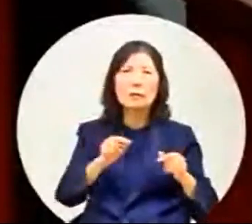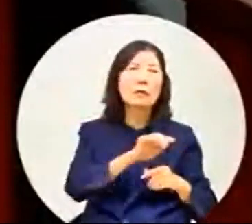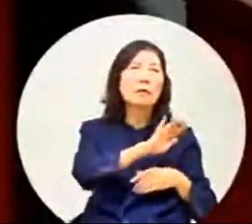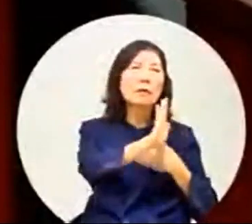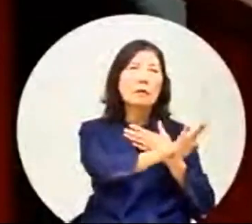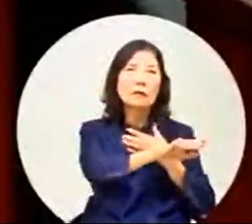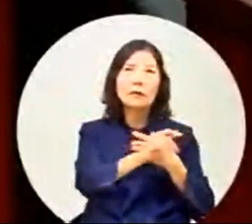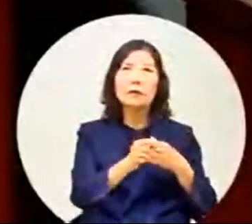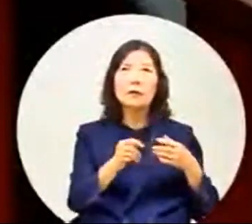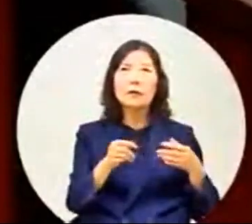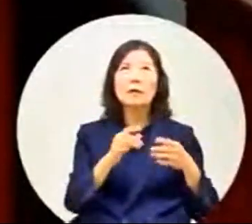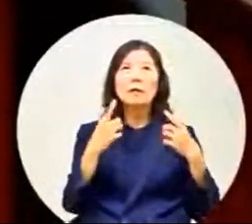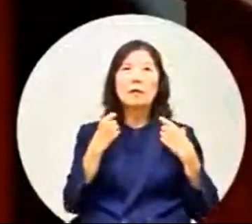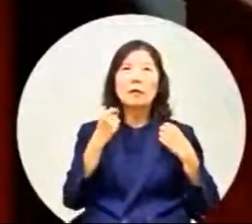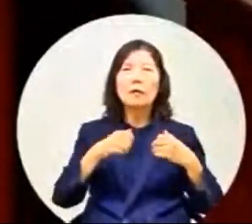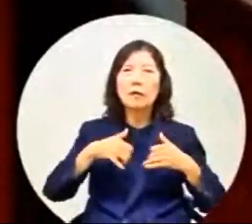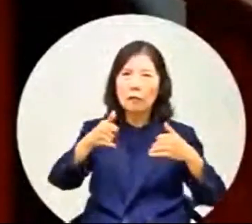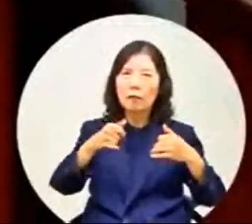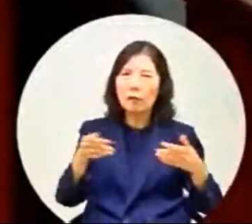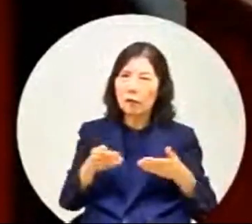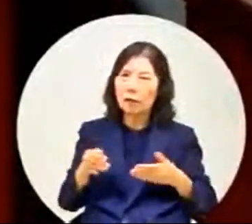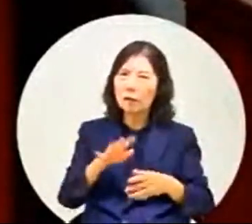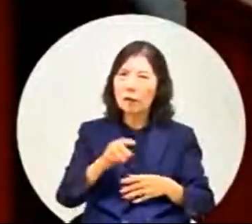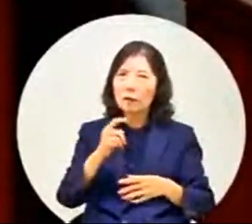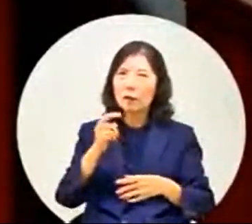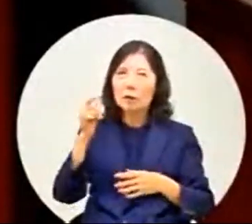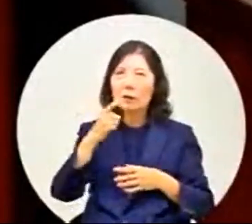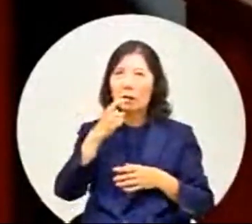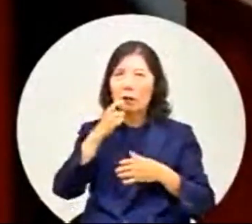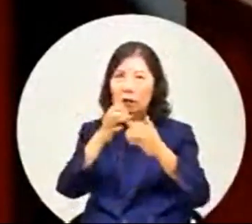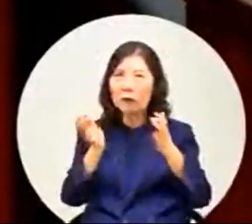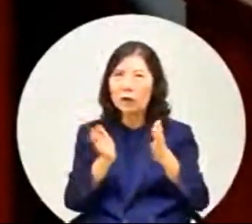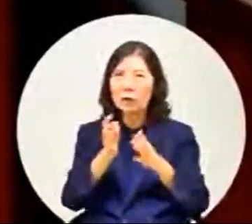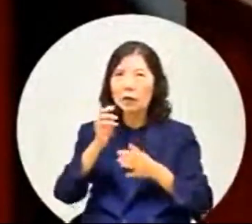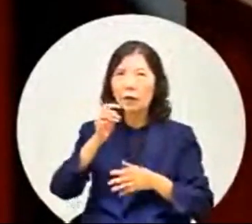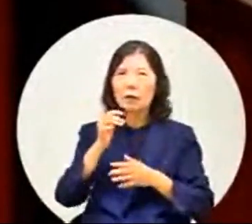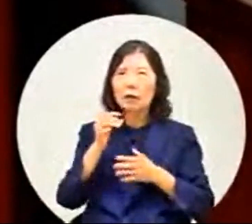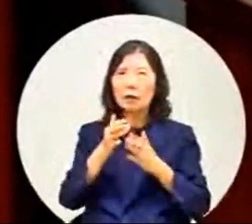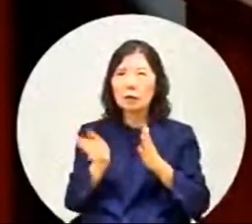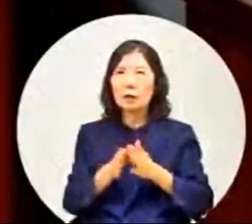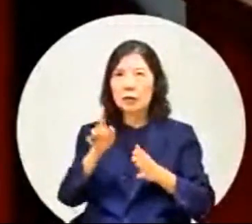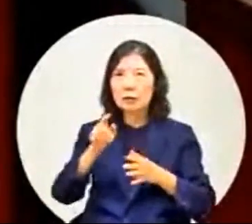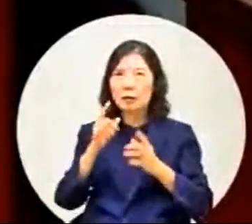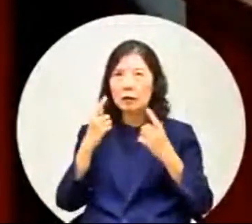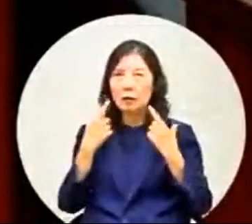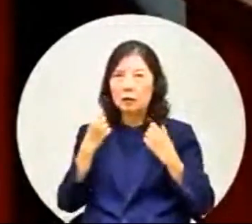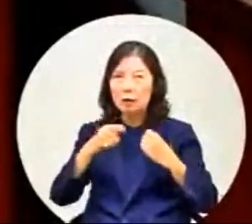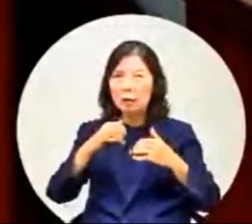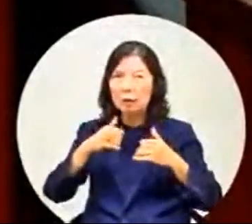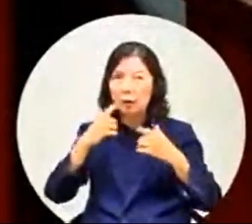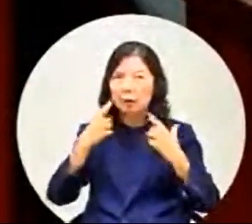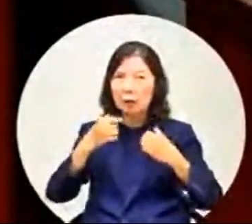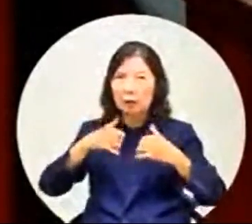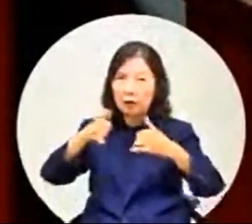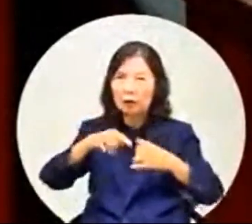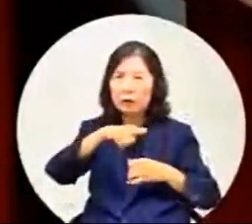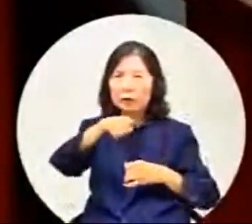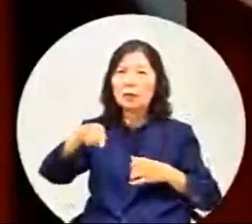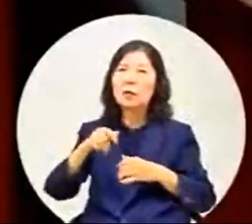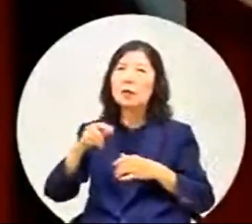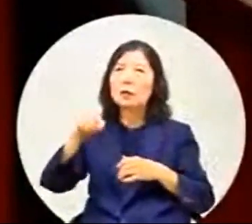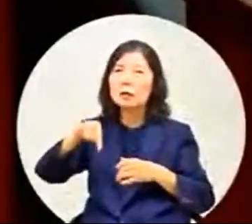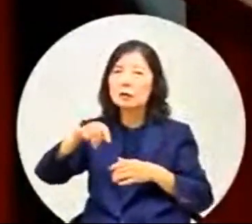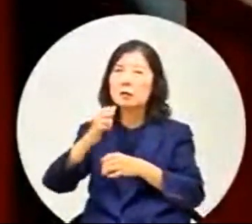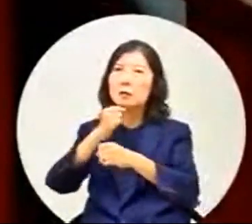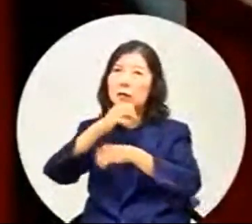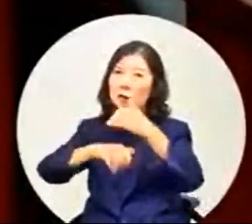要造原路线，要造原路线。我听到绿营一直在讲说要造原路线的时候，他们到底有没有在当地生活，有没有去听到当